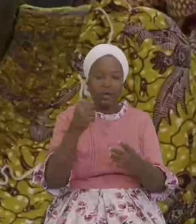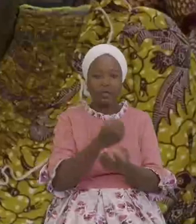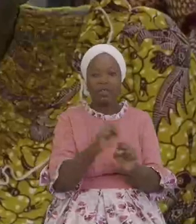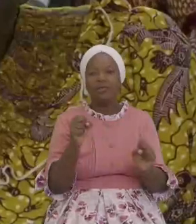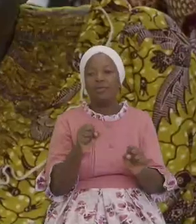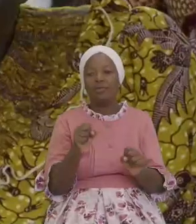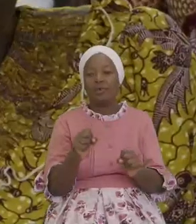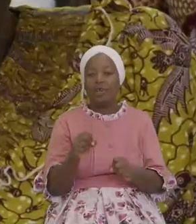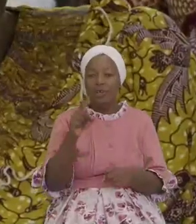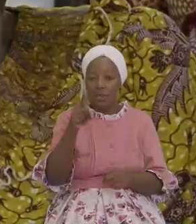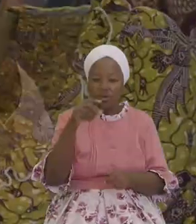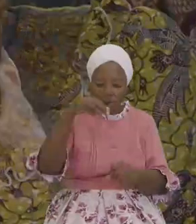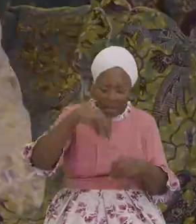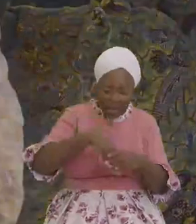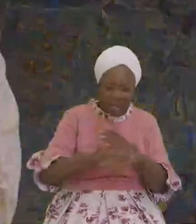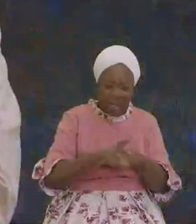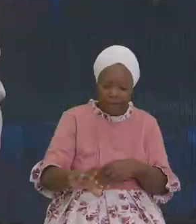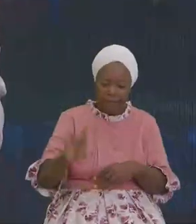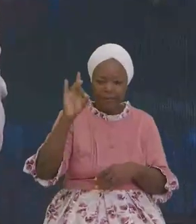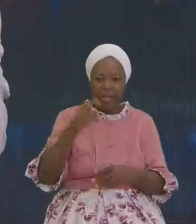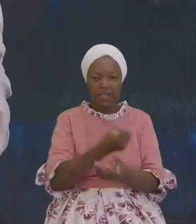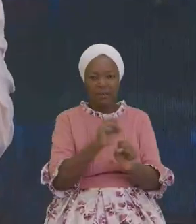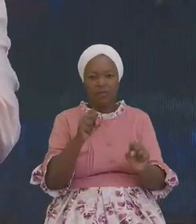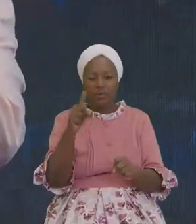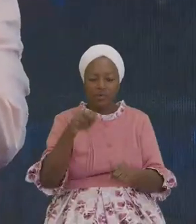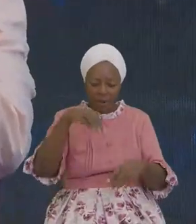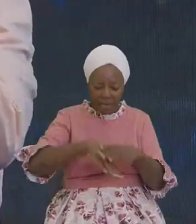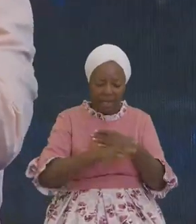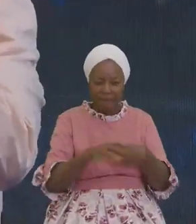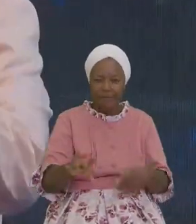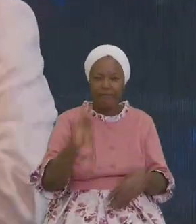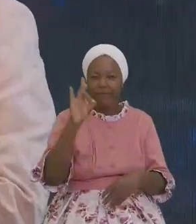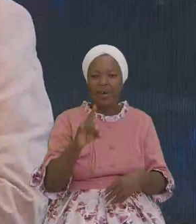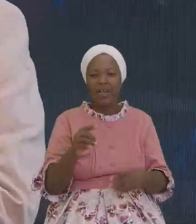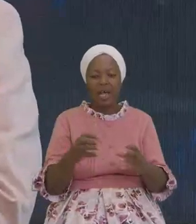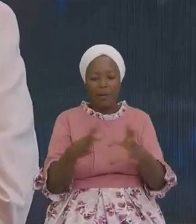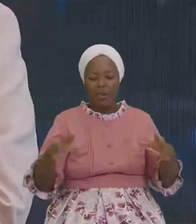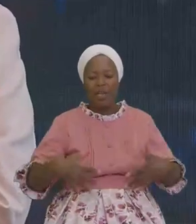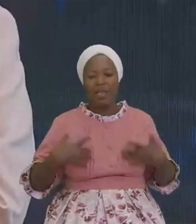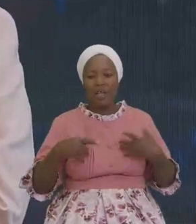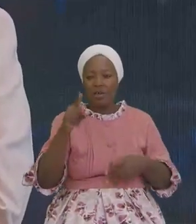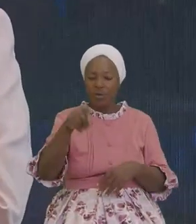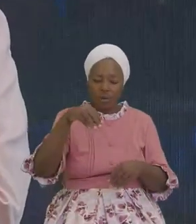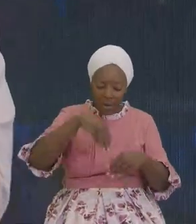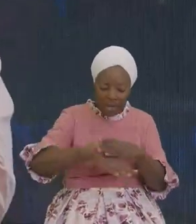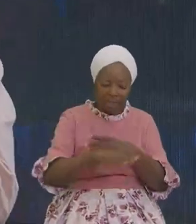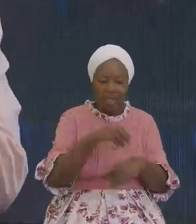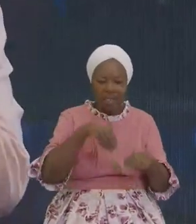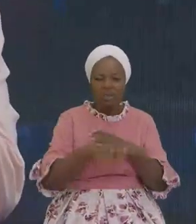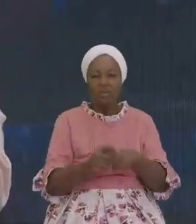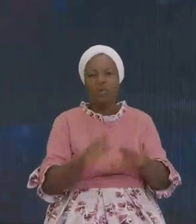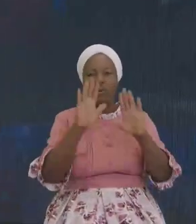Tu entreras, tu trouveras le salut. Tu entreras et tu trouveras la vie abondante.